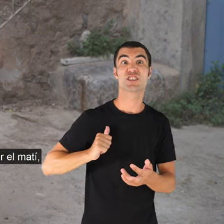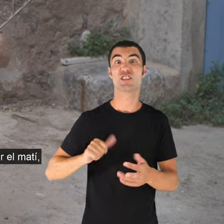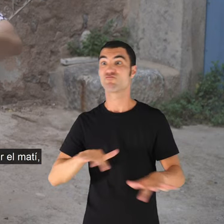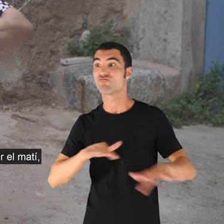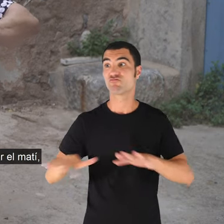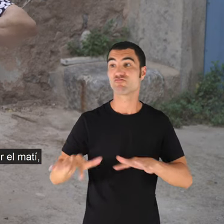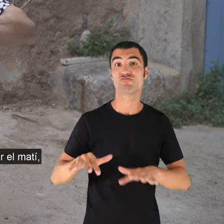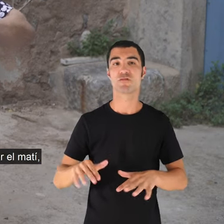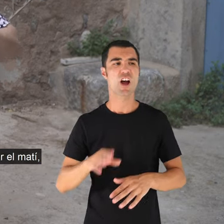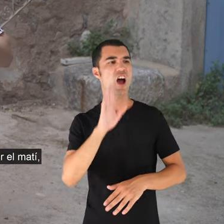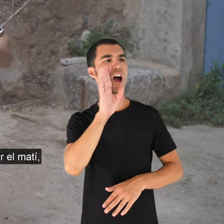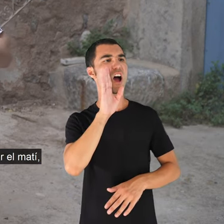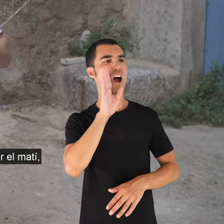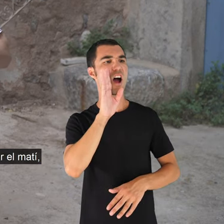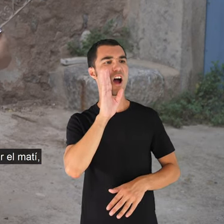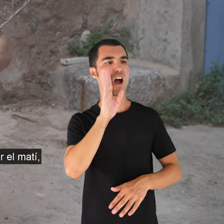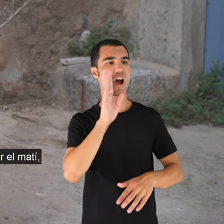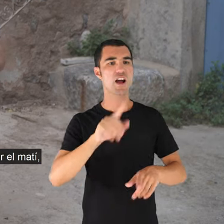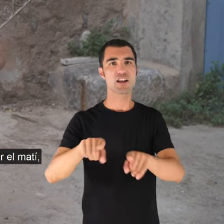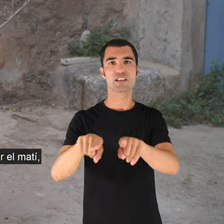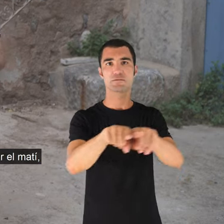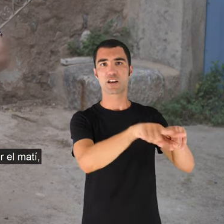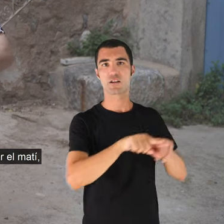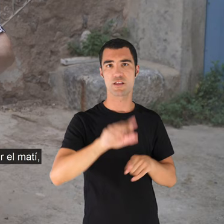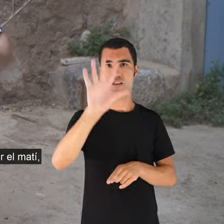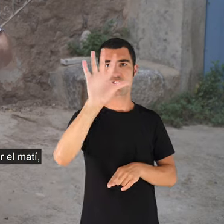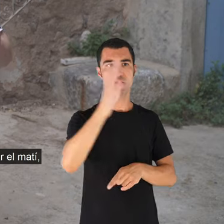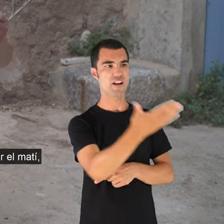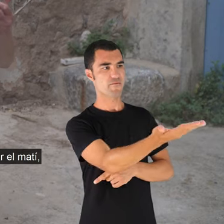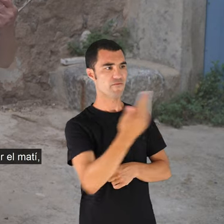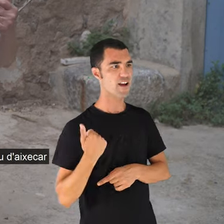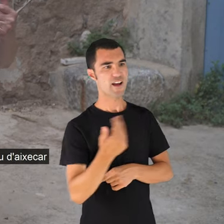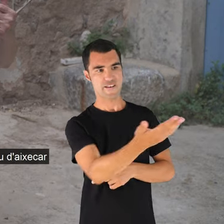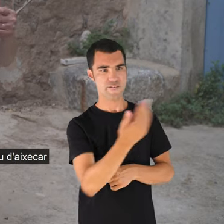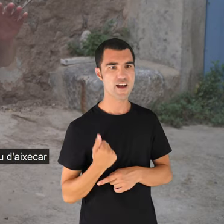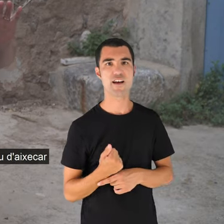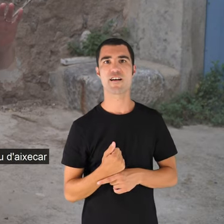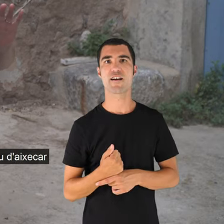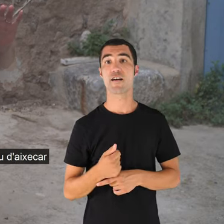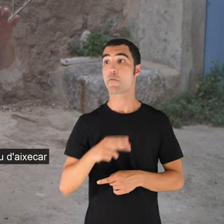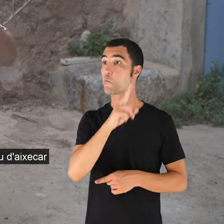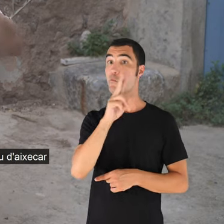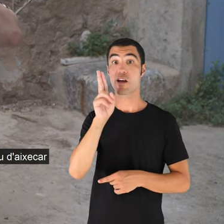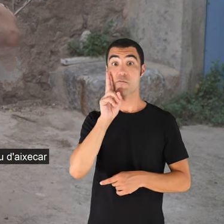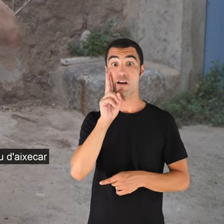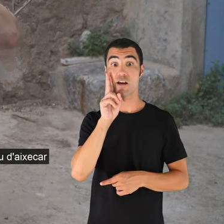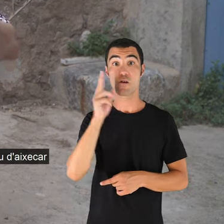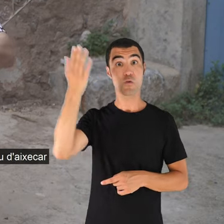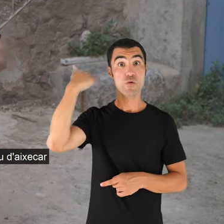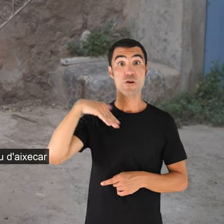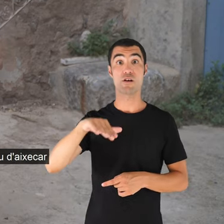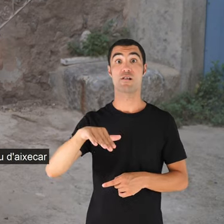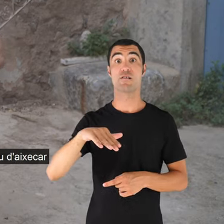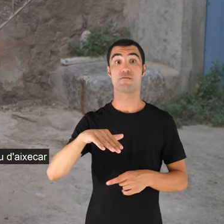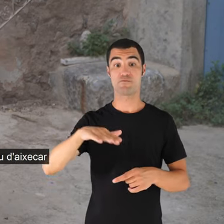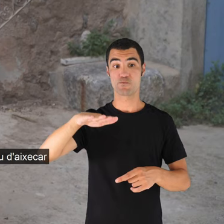a tots els nostres germans, que érem 5. I només amb ma mare, en 6 anys, va tenir 5 infants. I